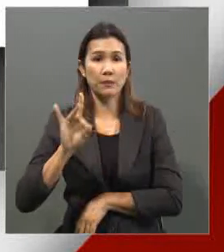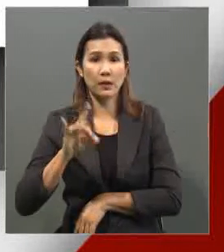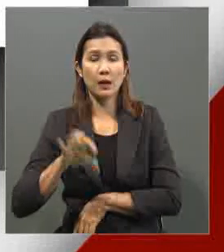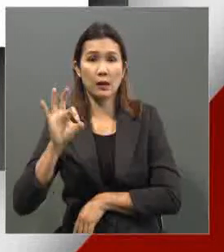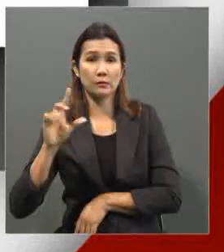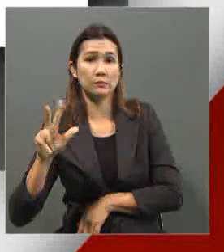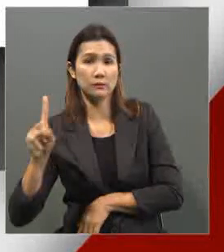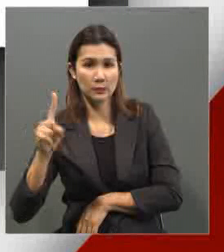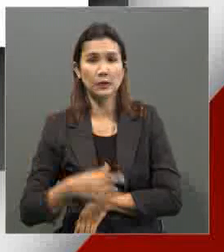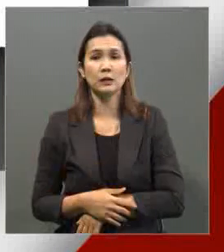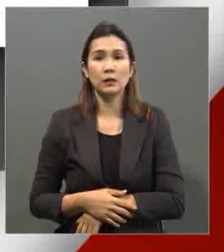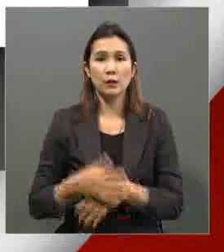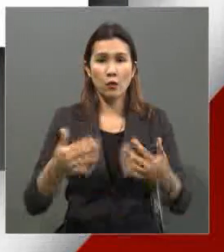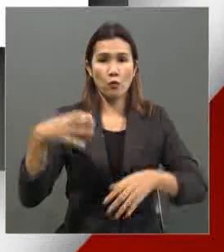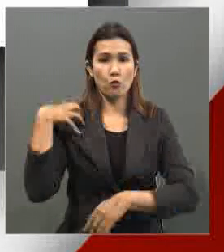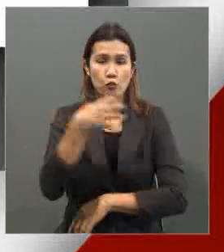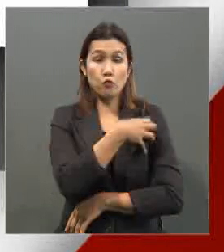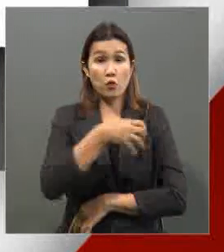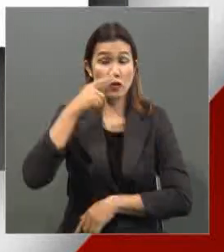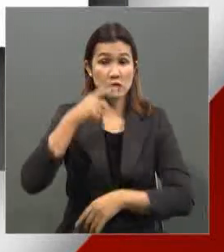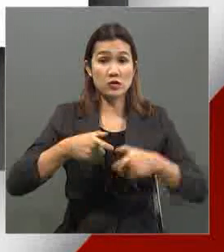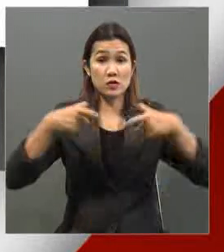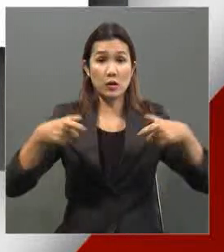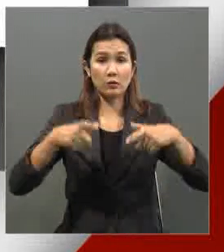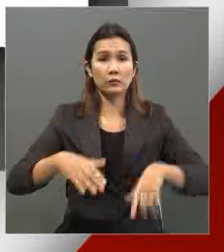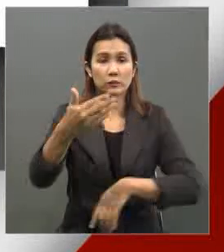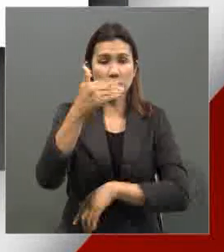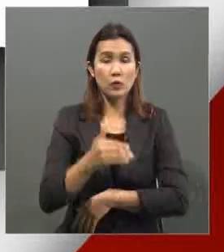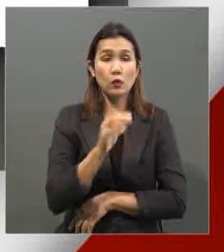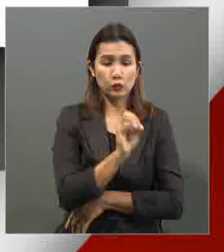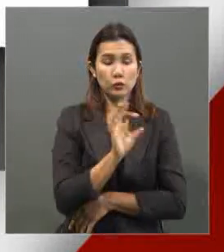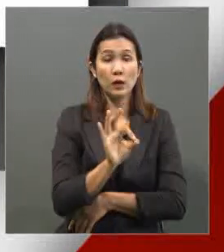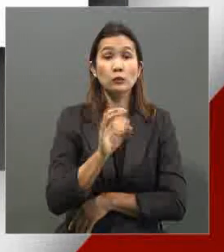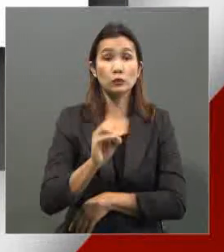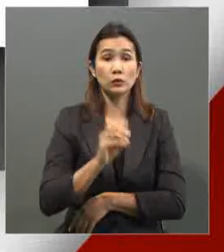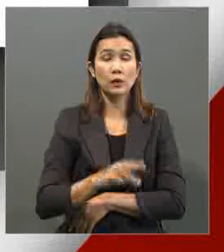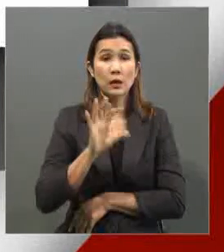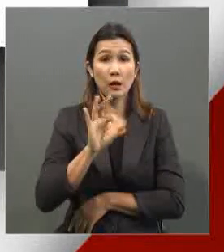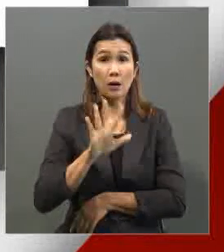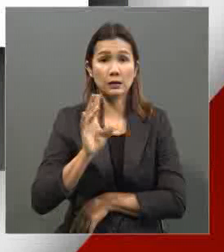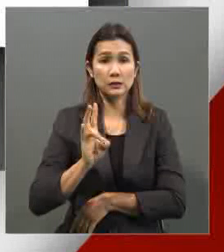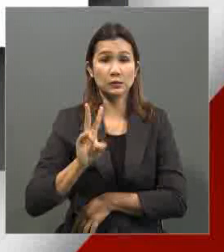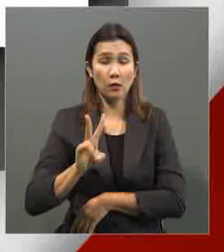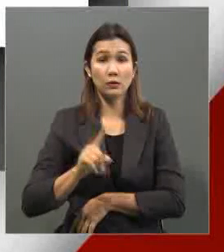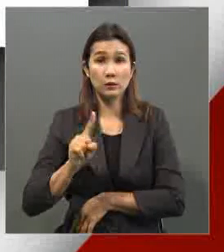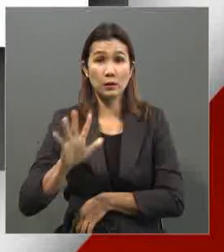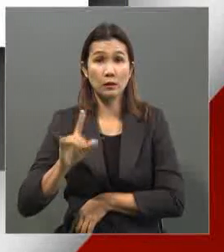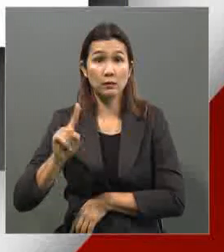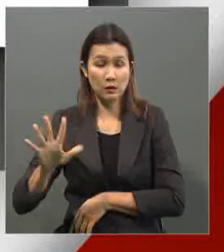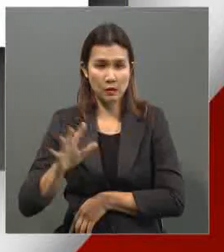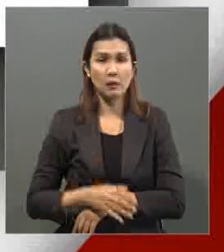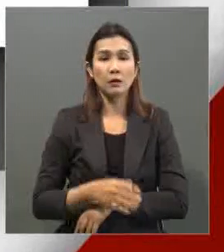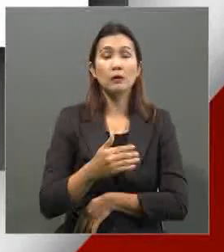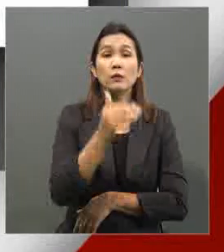931สถานกงศูนย์ใหญ่นะเมืองฟูโกโอกะกับ 090 9572 1515หรือ